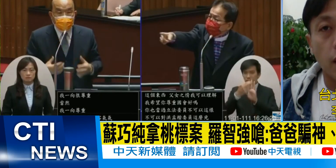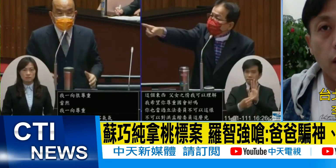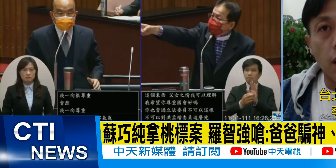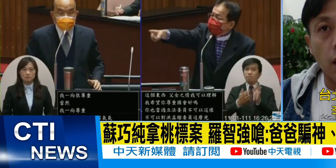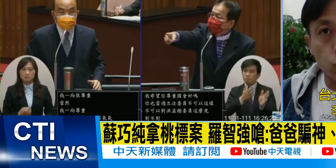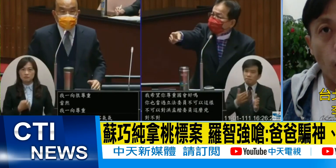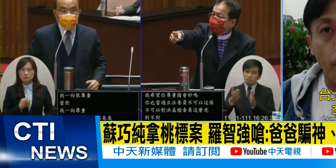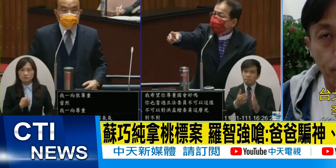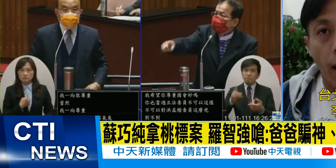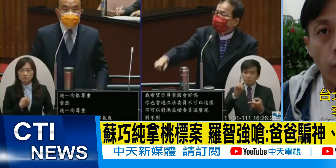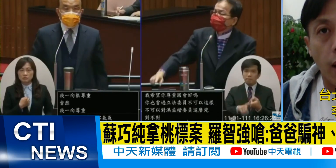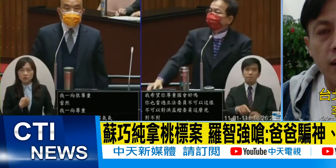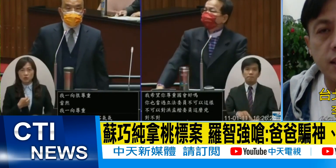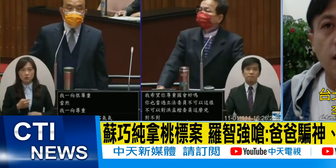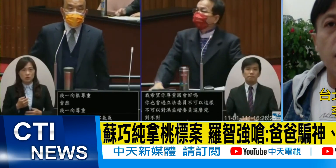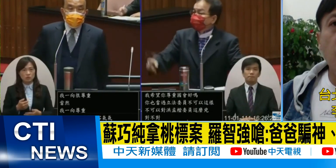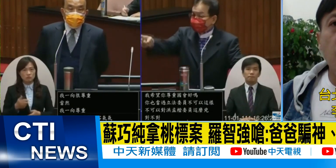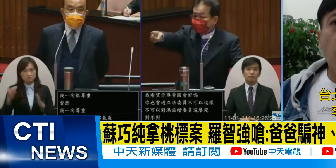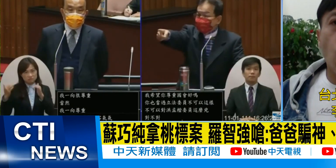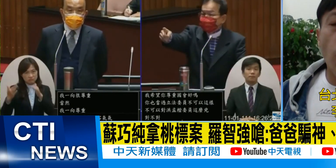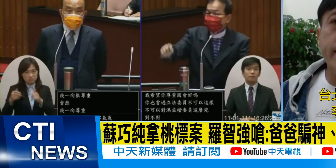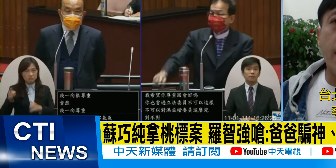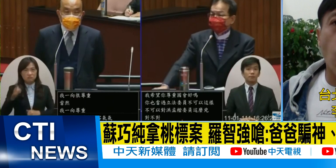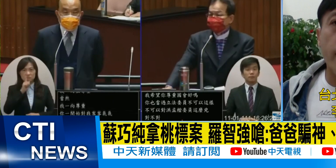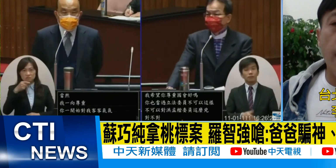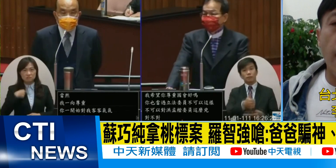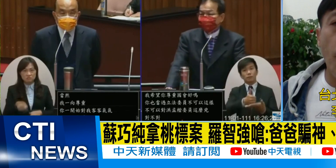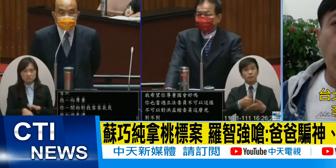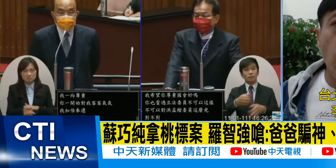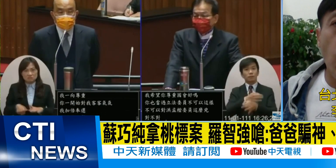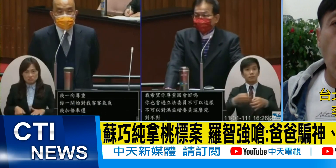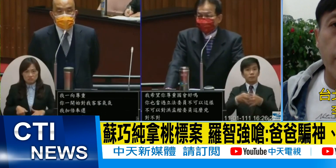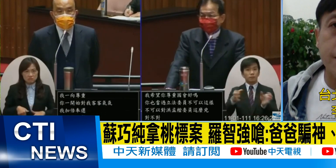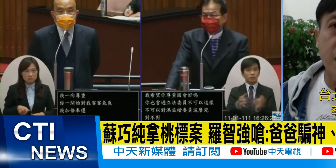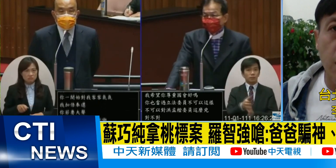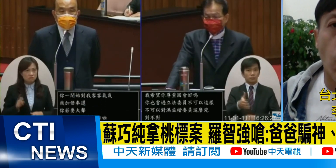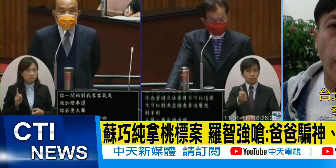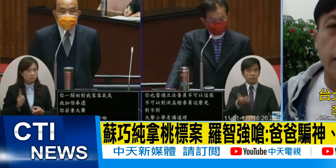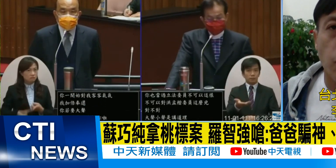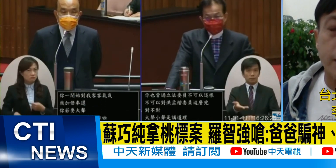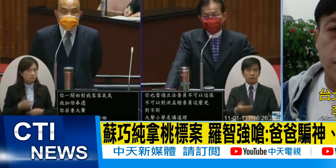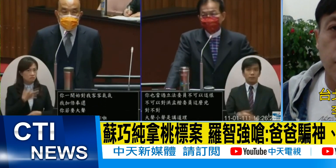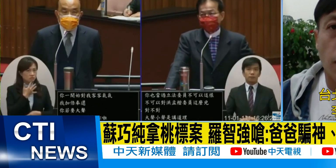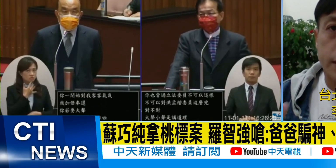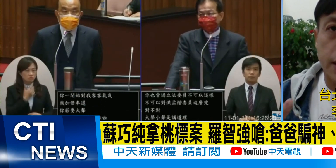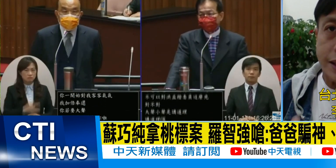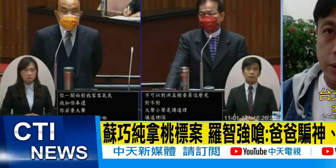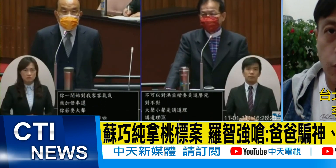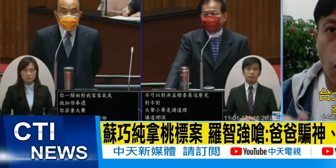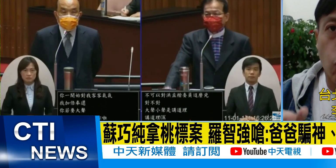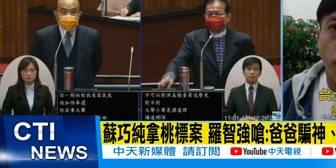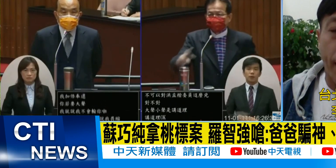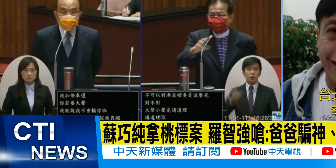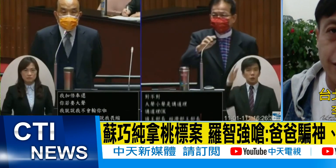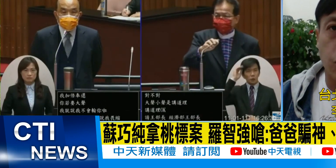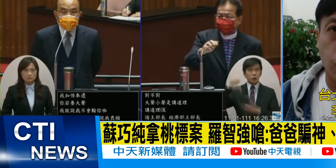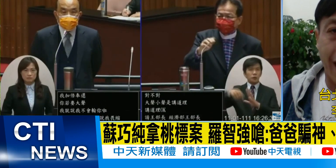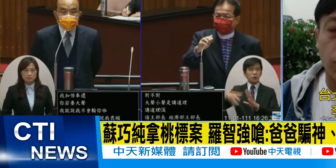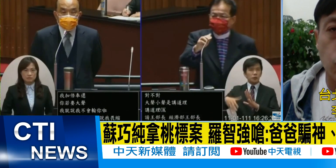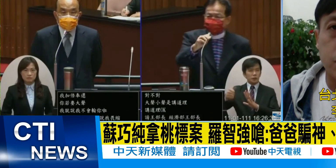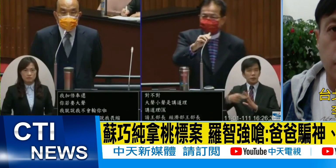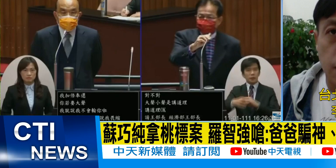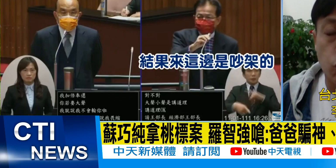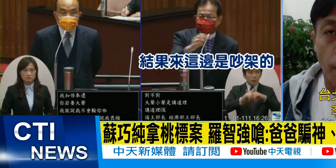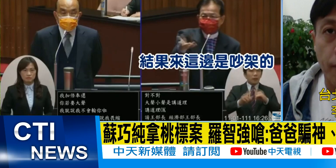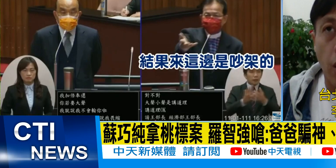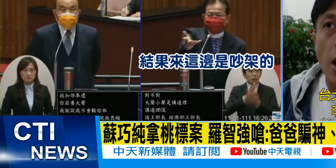谓的转包啦。这个国民党团还有包括桃园市议会就会质疑说，这个是不是透过白手套